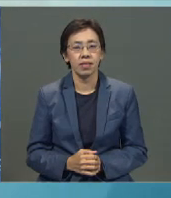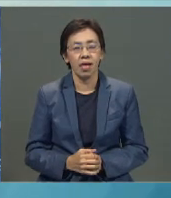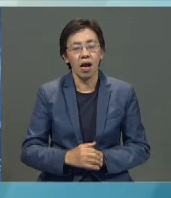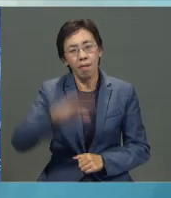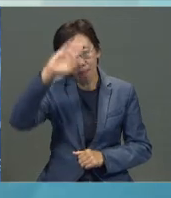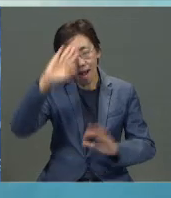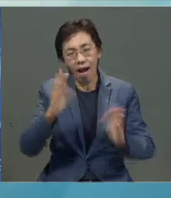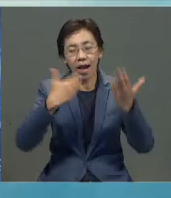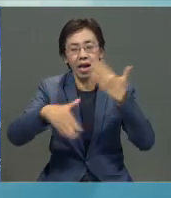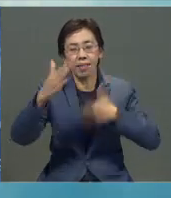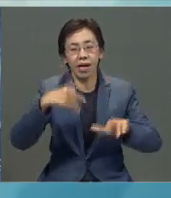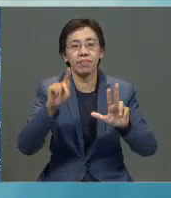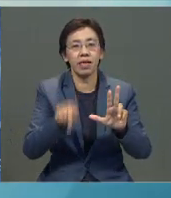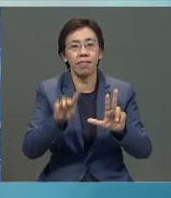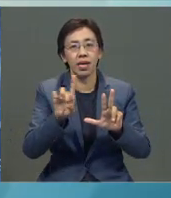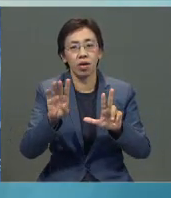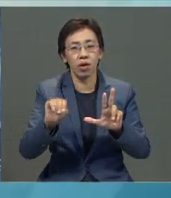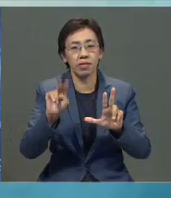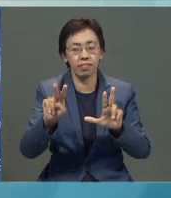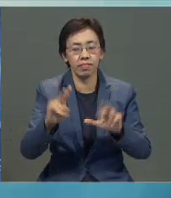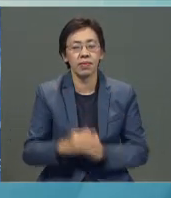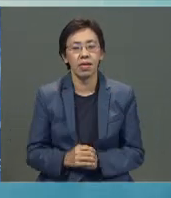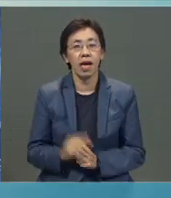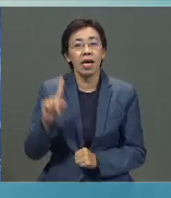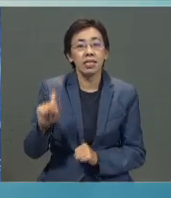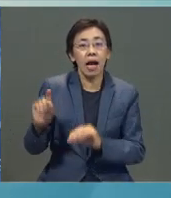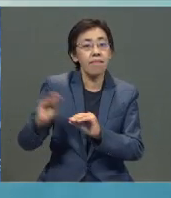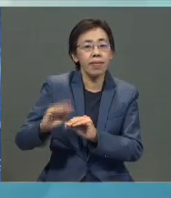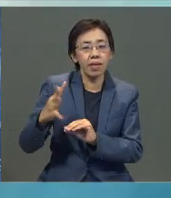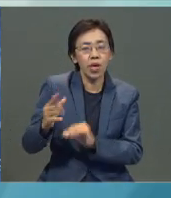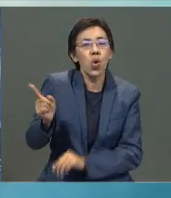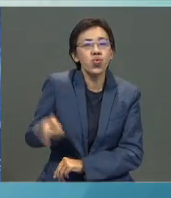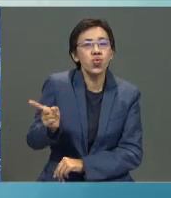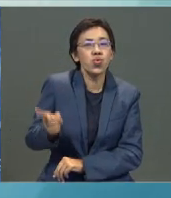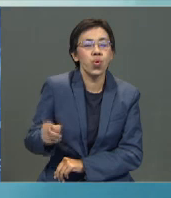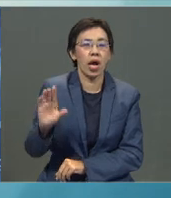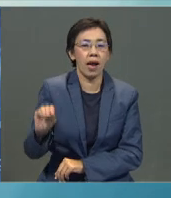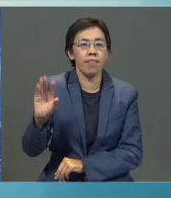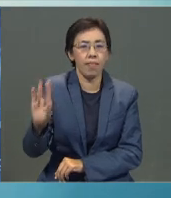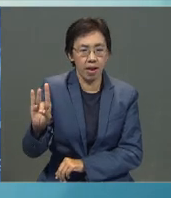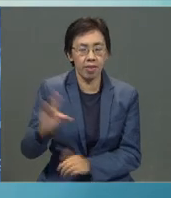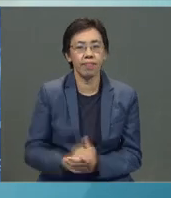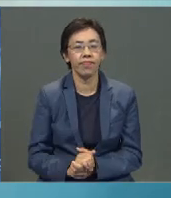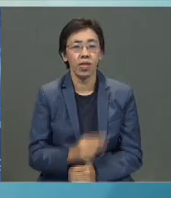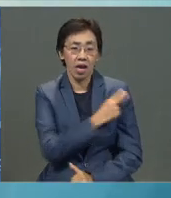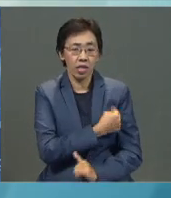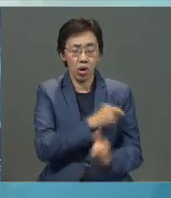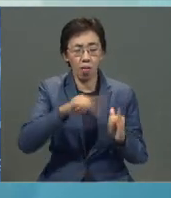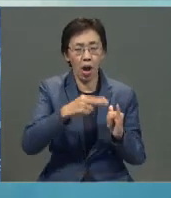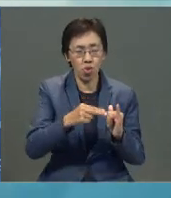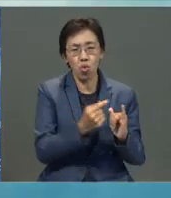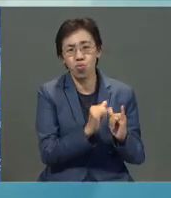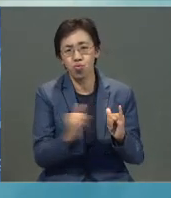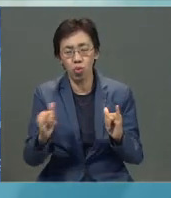รายนะครับแล้วก็หายป่วยไปแล้ว 3142เสียชีวิตไม่เพิ่มขึ้นอยู่ที่ 58แล้วก็รักษาตัวอยู่ในโรงพยาบาล